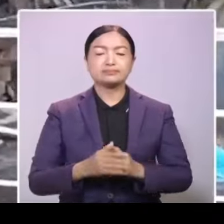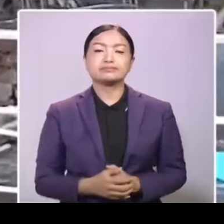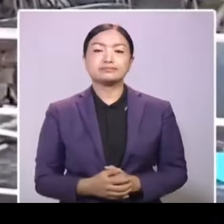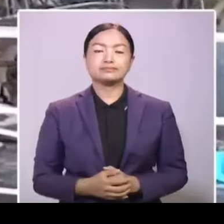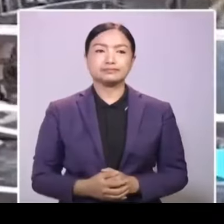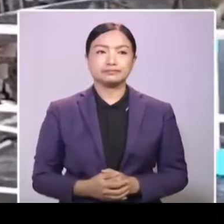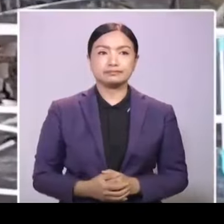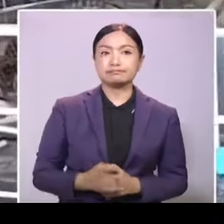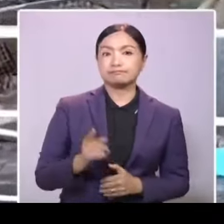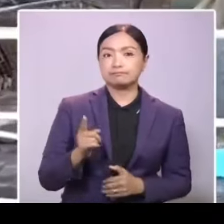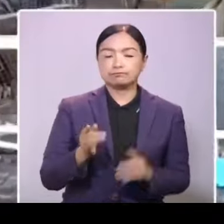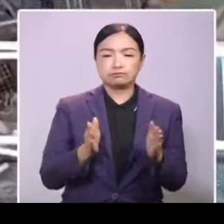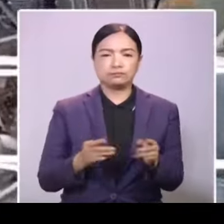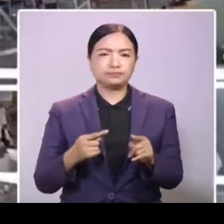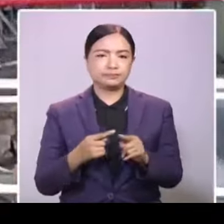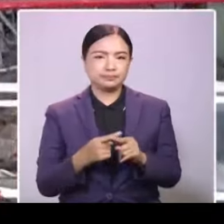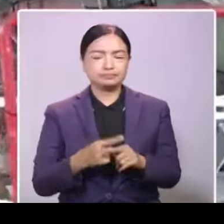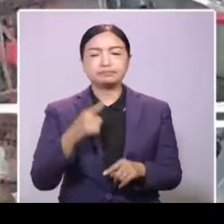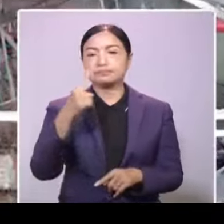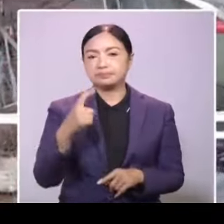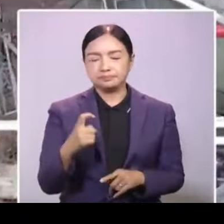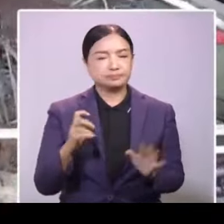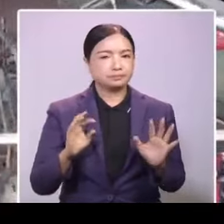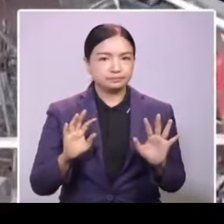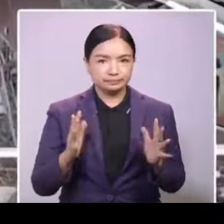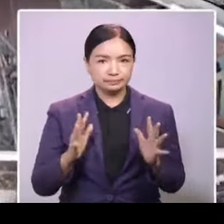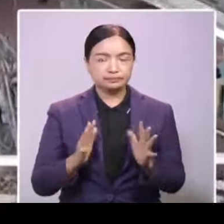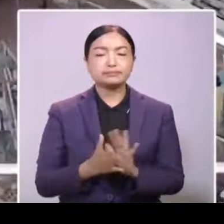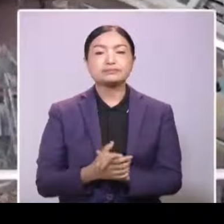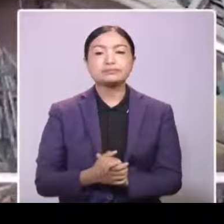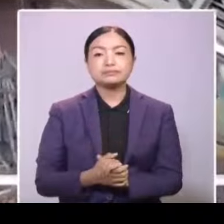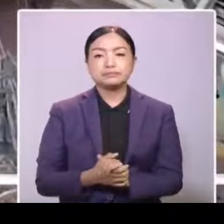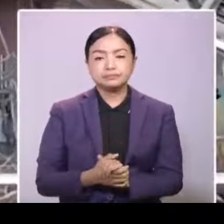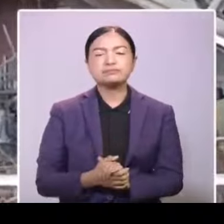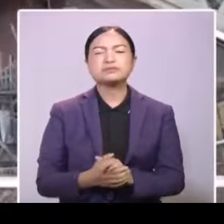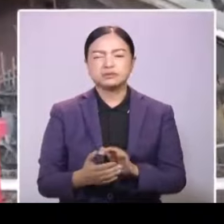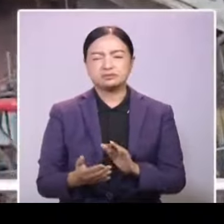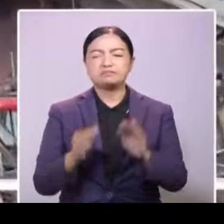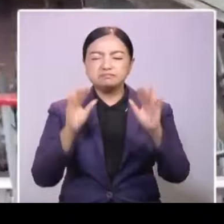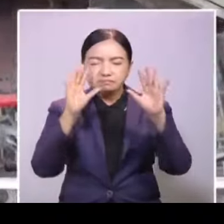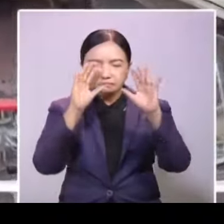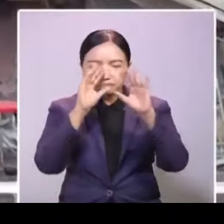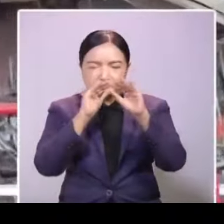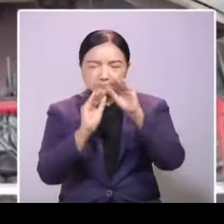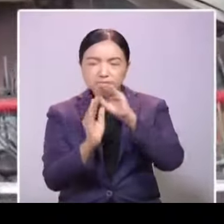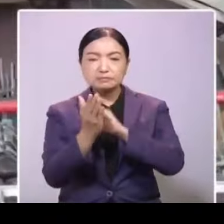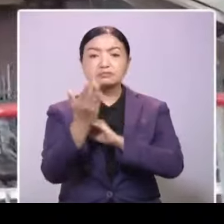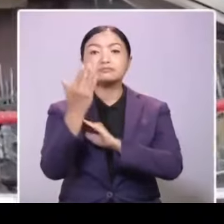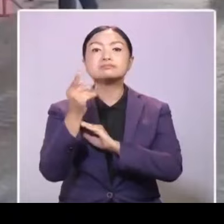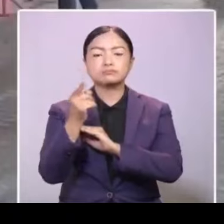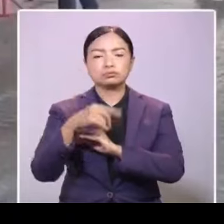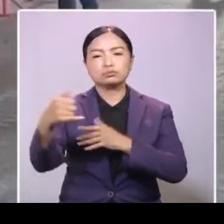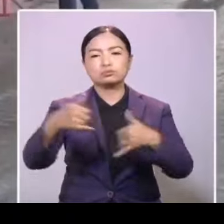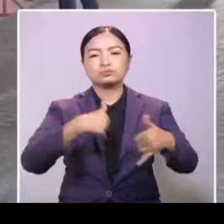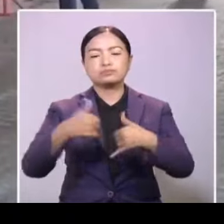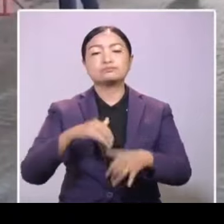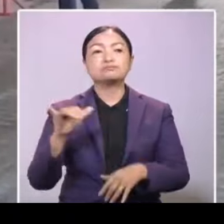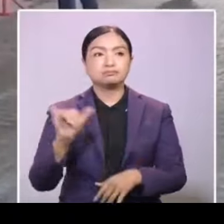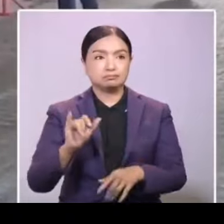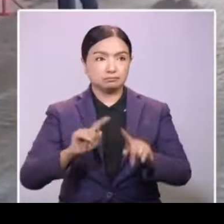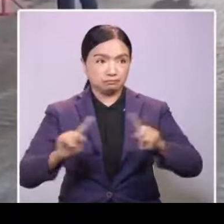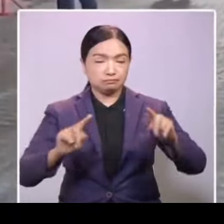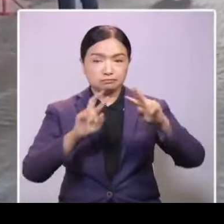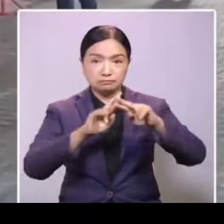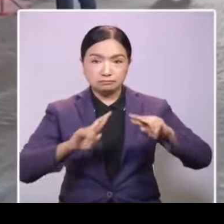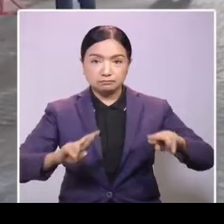การณ์นี้ไม่มีผู้บาดเจ็บหรือเสียชีวิตส่วนหนึ่งก็เพราะว่าเป็นช่วงเช้ามืดด้วยคนยังไม่มาใช้บริการแต่ร้านค้า